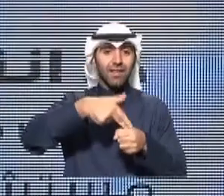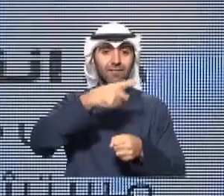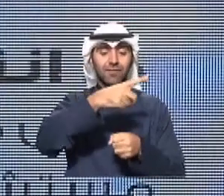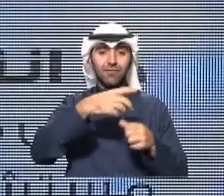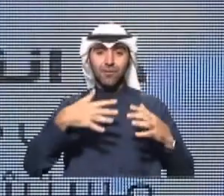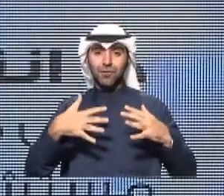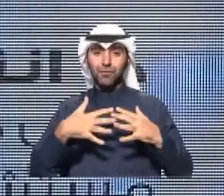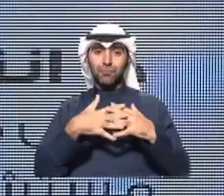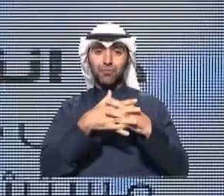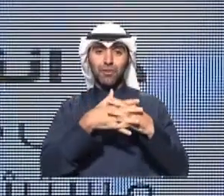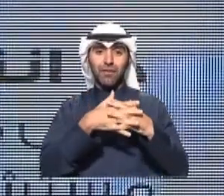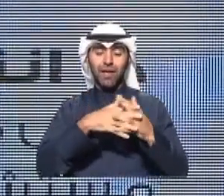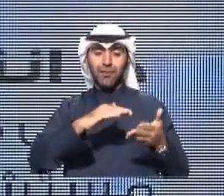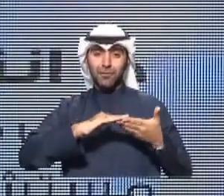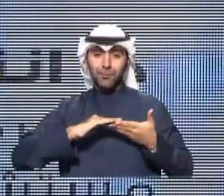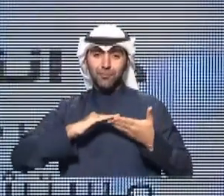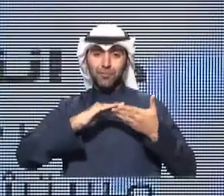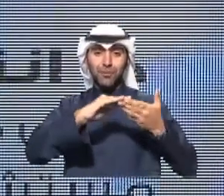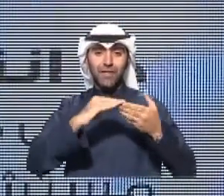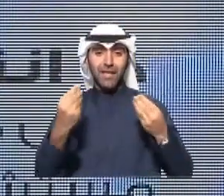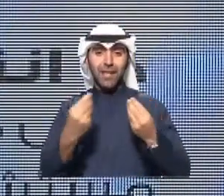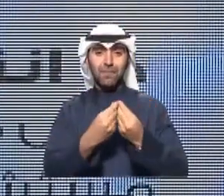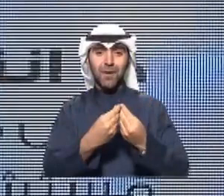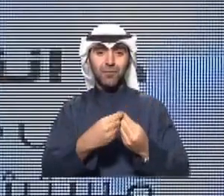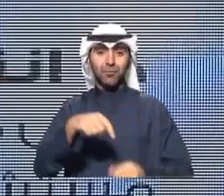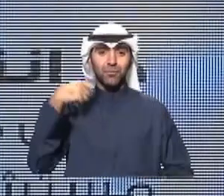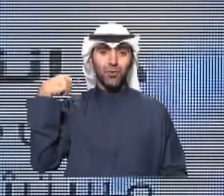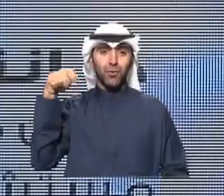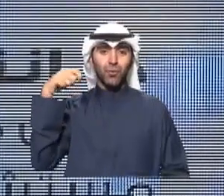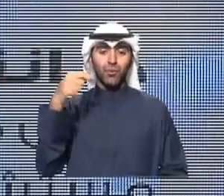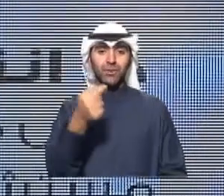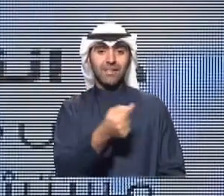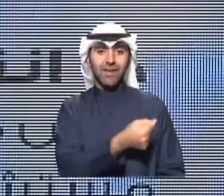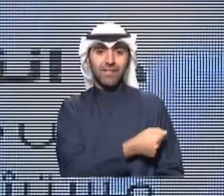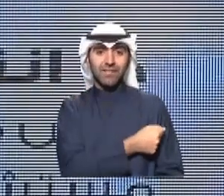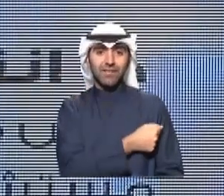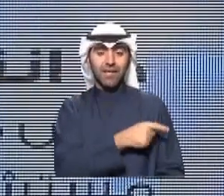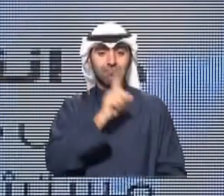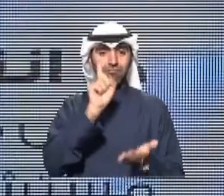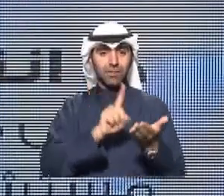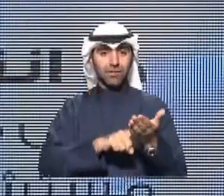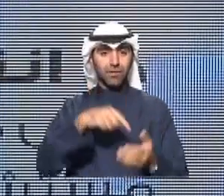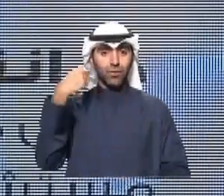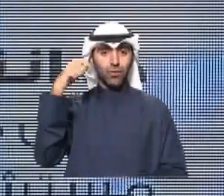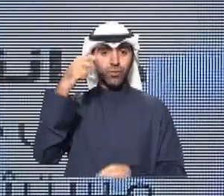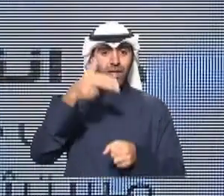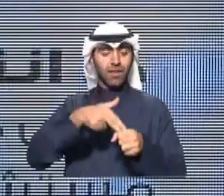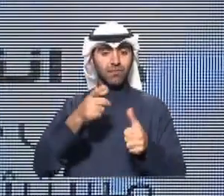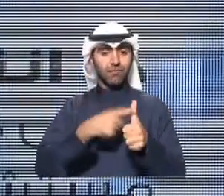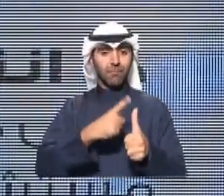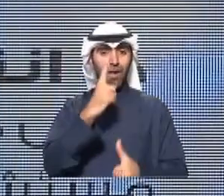به، وتمنياتنا لجميع الكوادر العاملة في هذا القطاع الحيوي الهام بالتوفيق